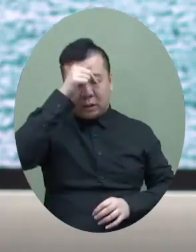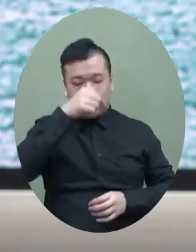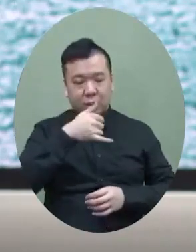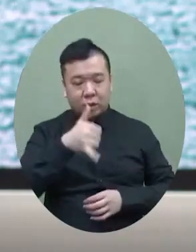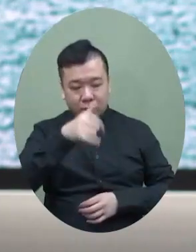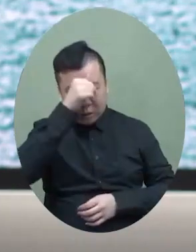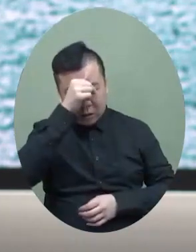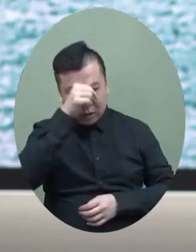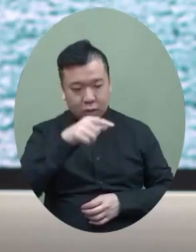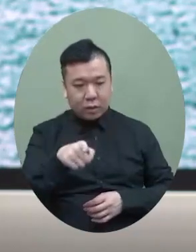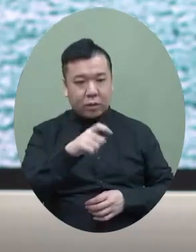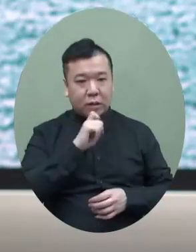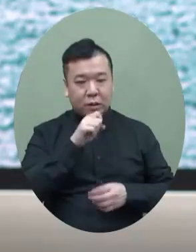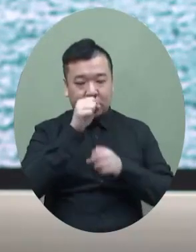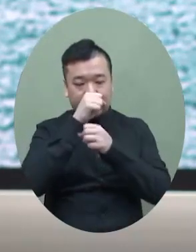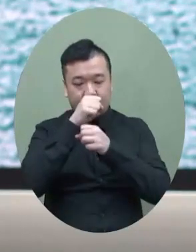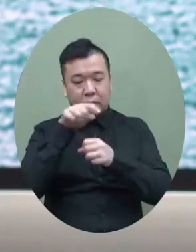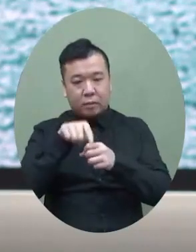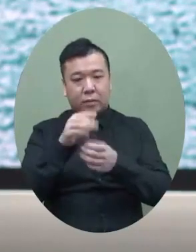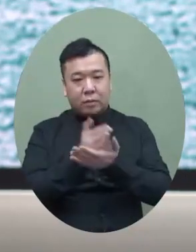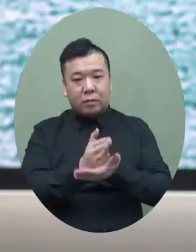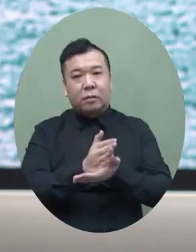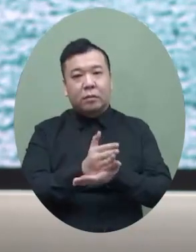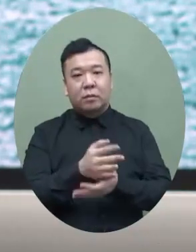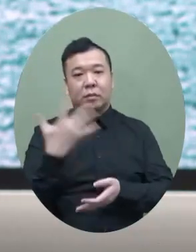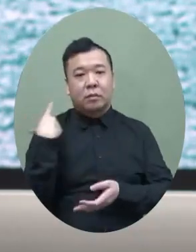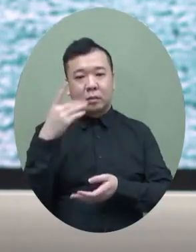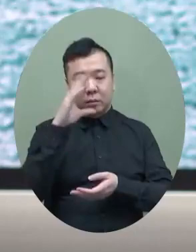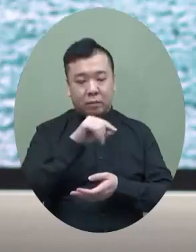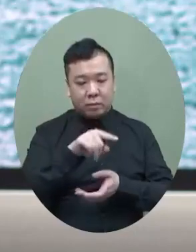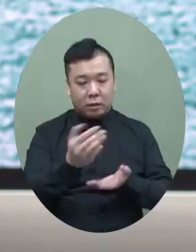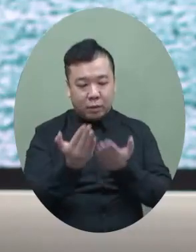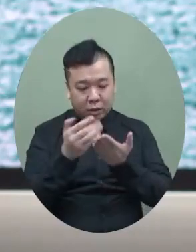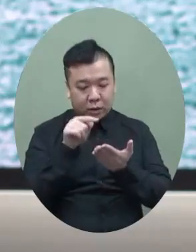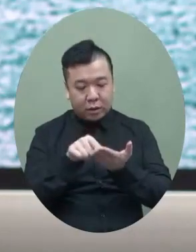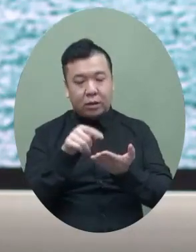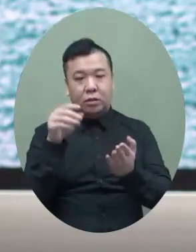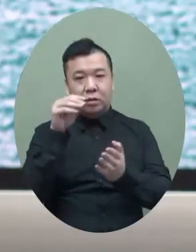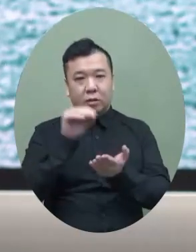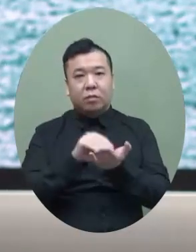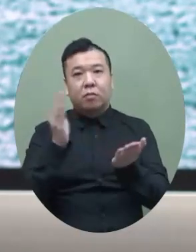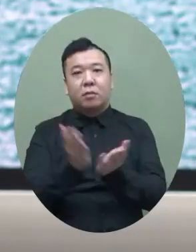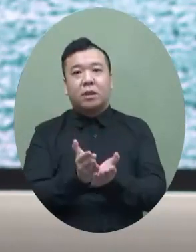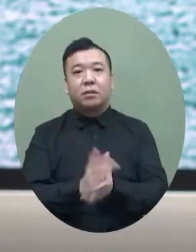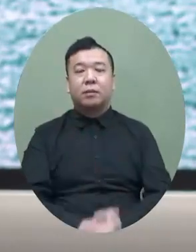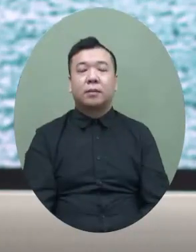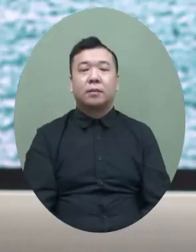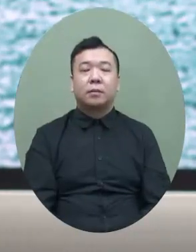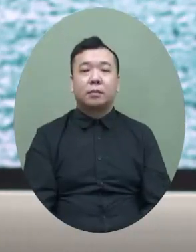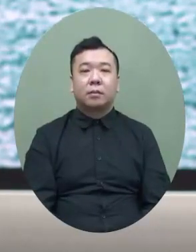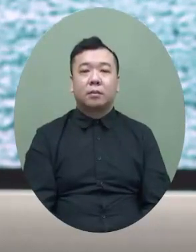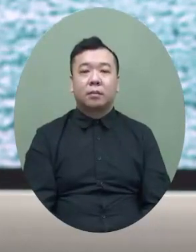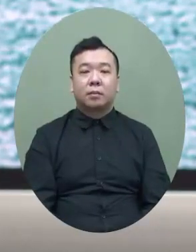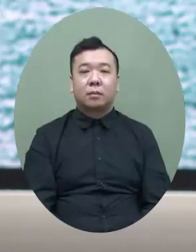診，做咗深喉唾液嘅測試啦，喺琴晚出咗結果呢係初步陽性嘅。咁呢位放